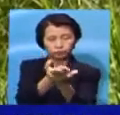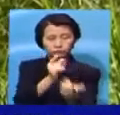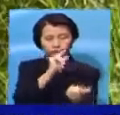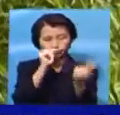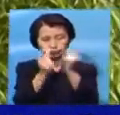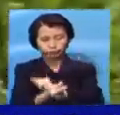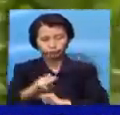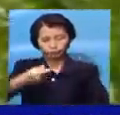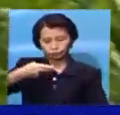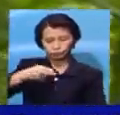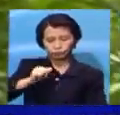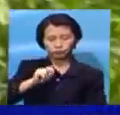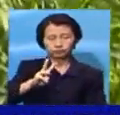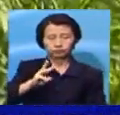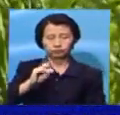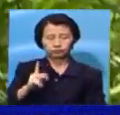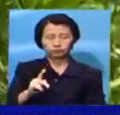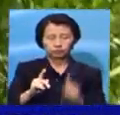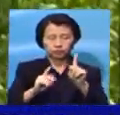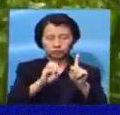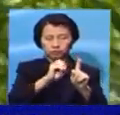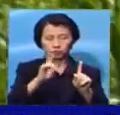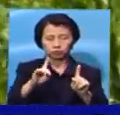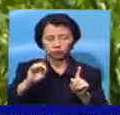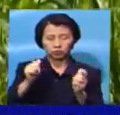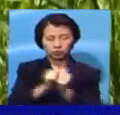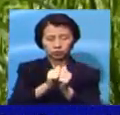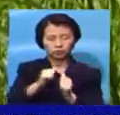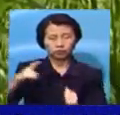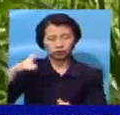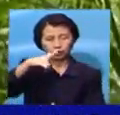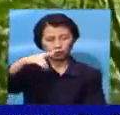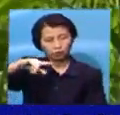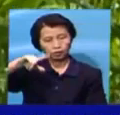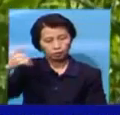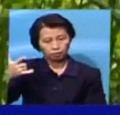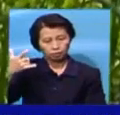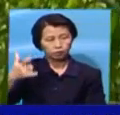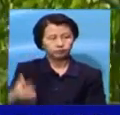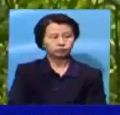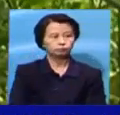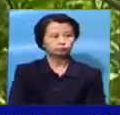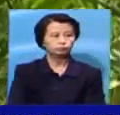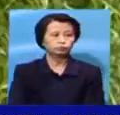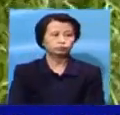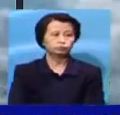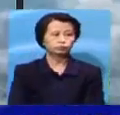Hok 108 dengan pesawat tempur lain susulan tragedi terbaharu